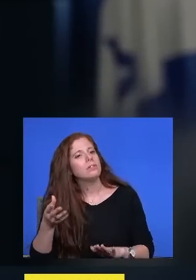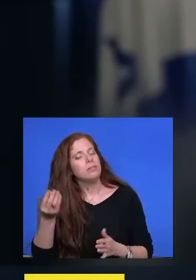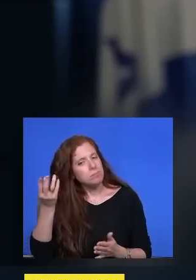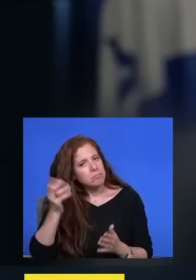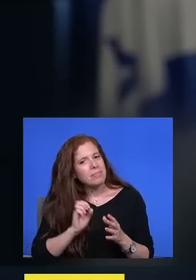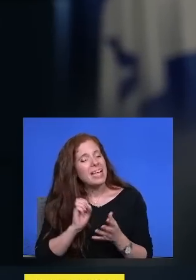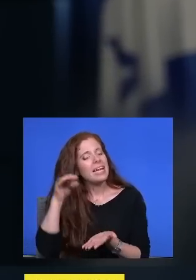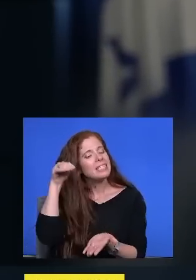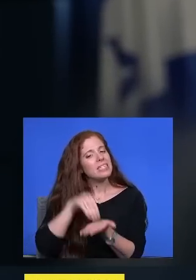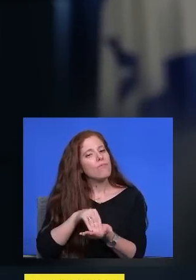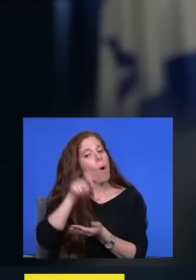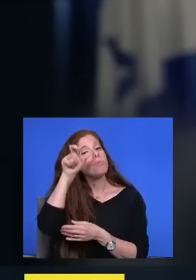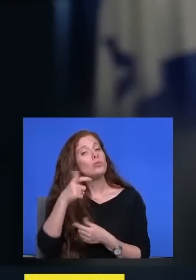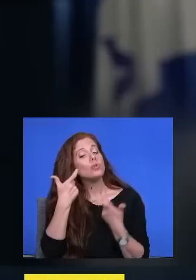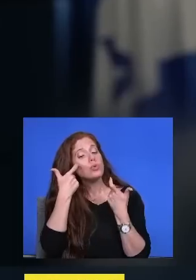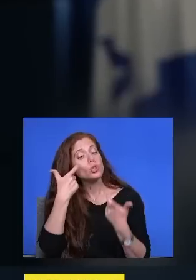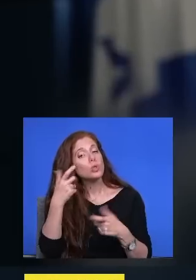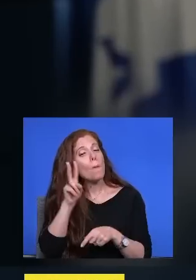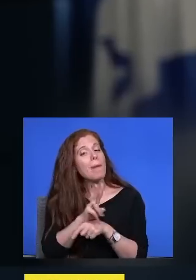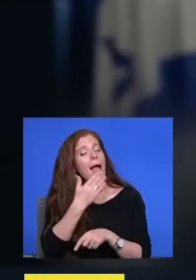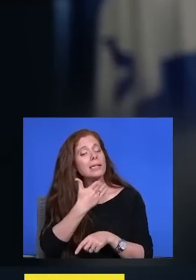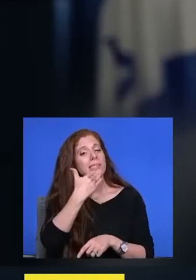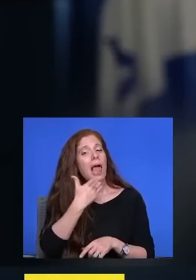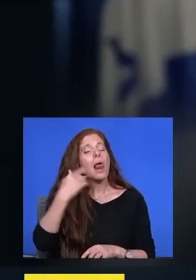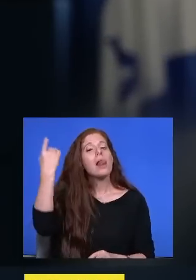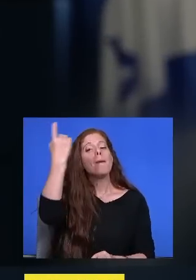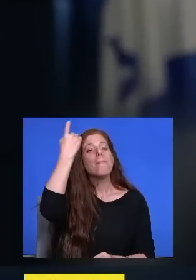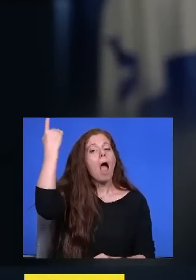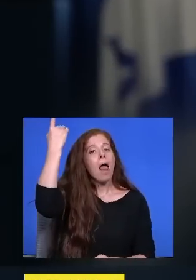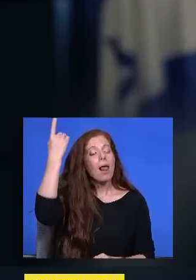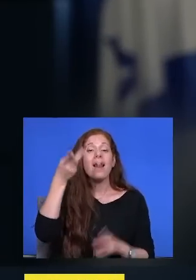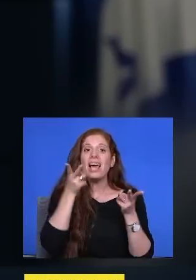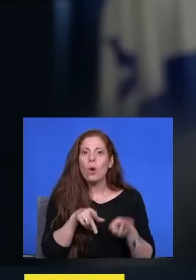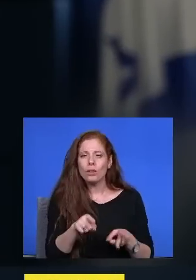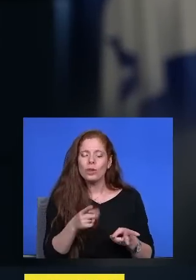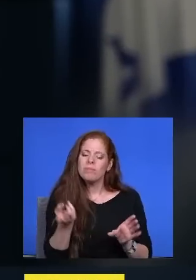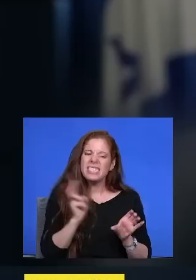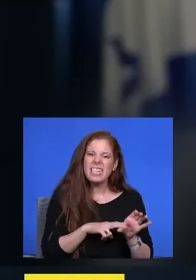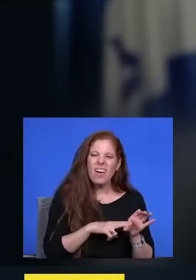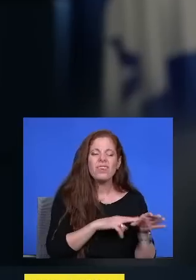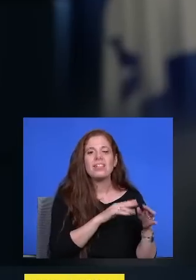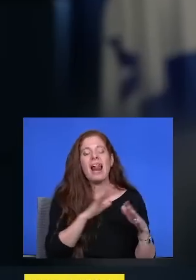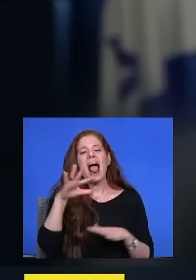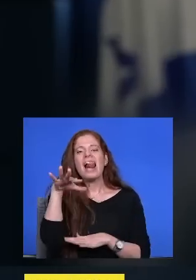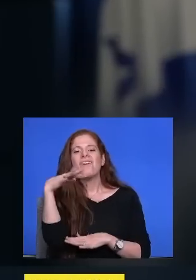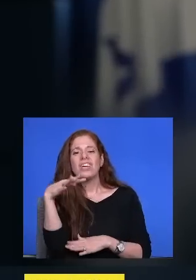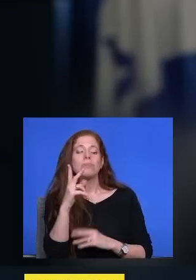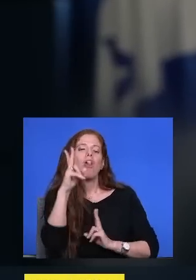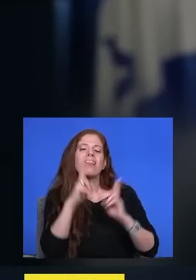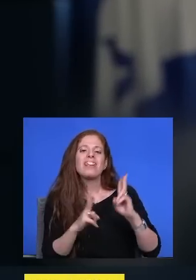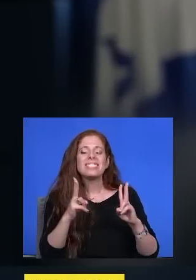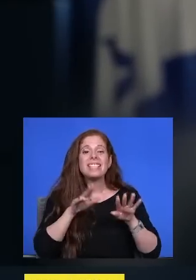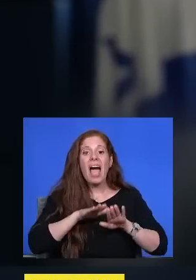מדינת ישראל מהחלל. יכולת ייחודית זו מצטרפת לסדרת הלוויינים של התעשייה האווירית, המעניקים